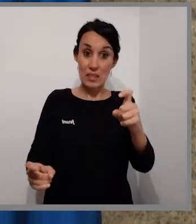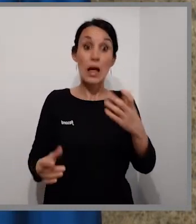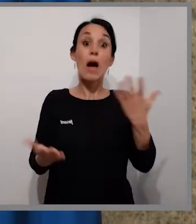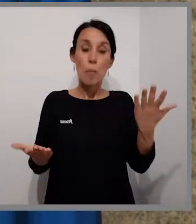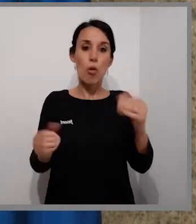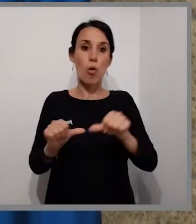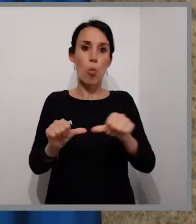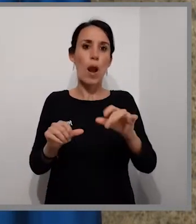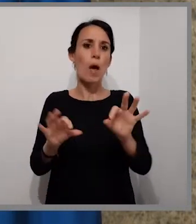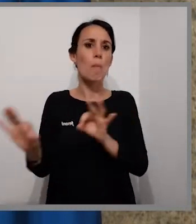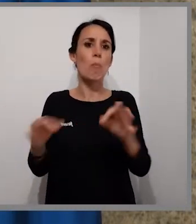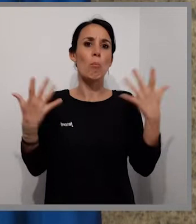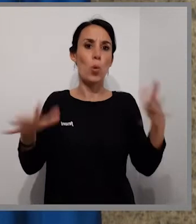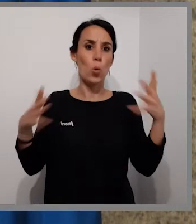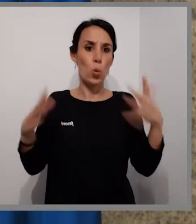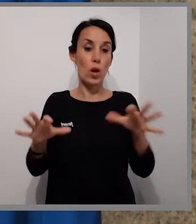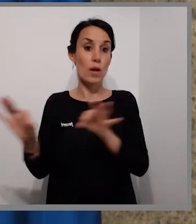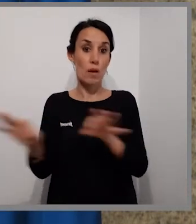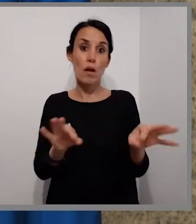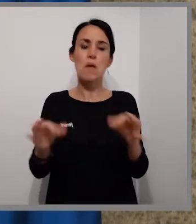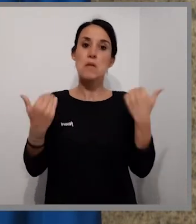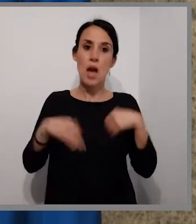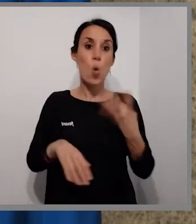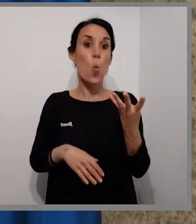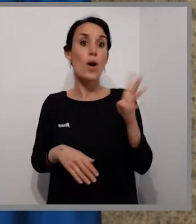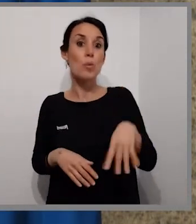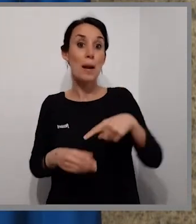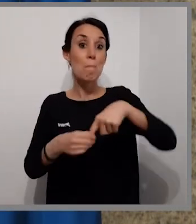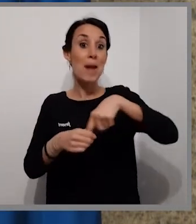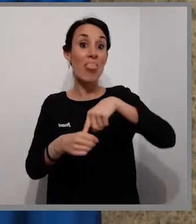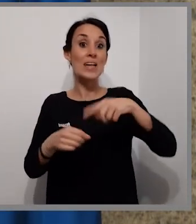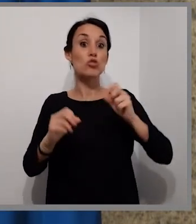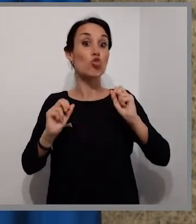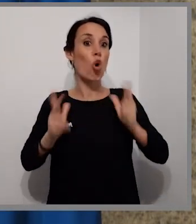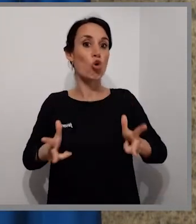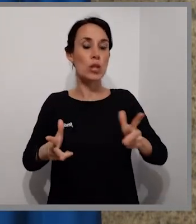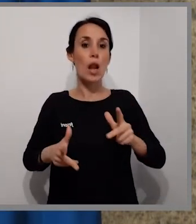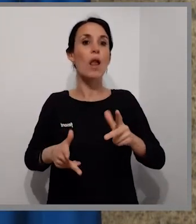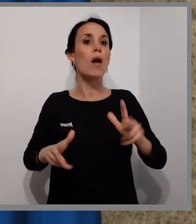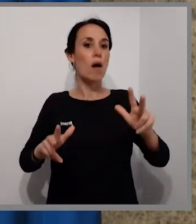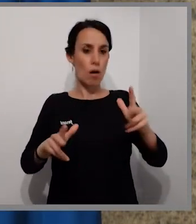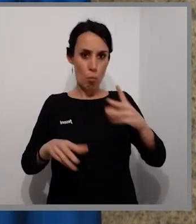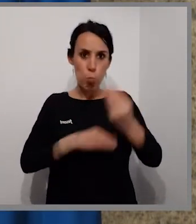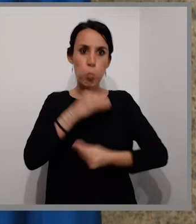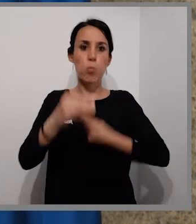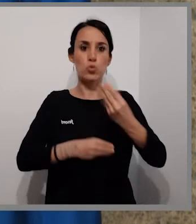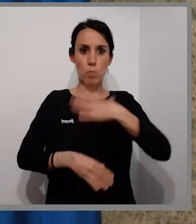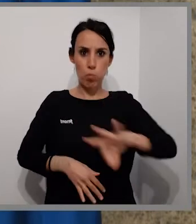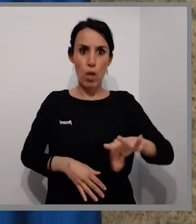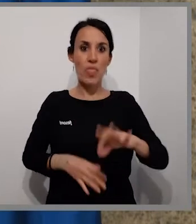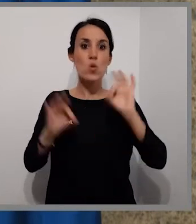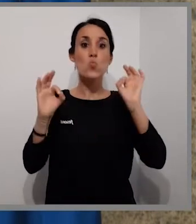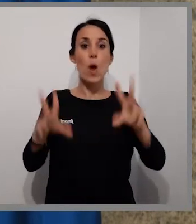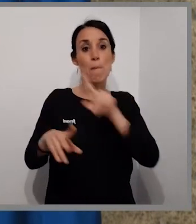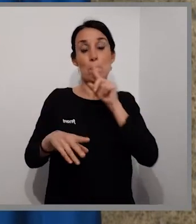no necessitem encara, però que hem anat treballant en previsió. Tenim tot els 4.000 places hoteleres a la nostra disposició i que poden ser